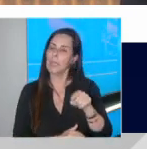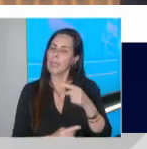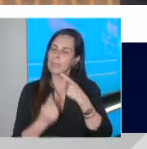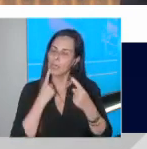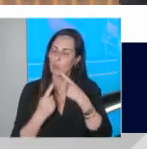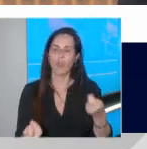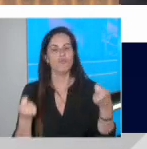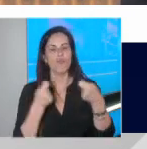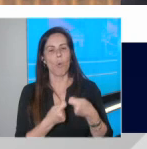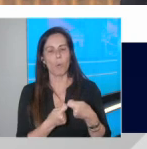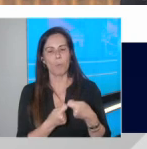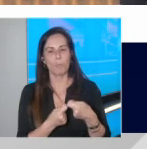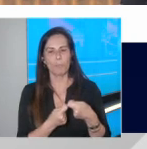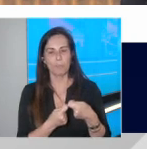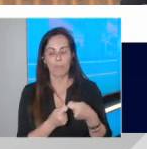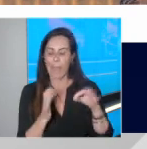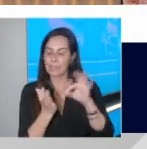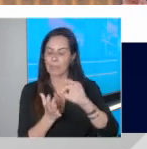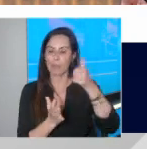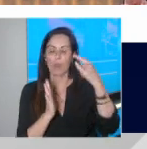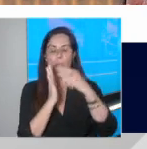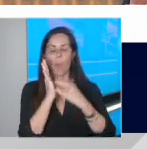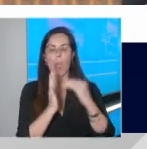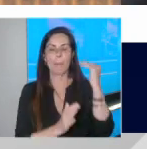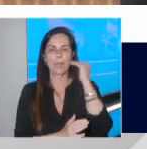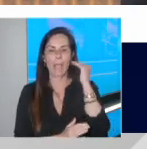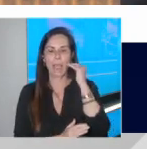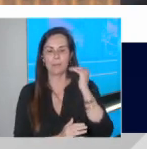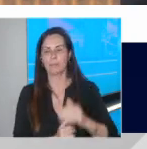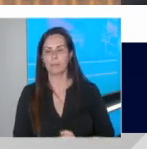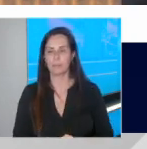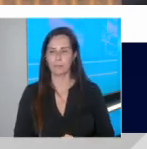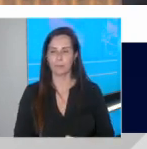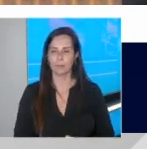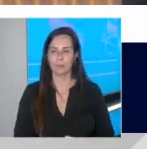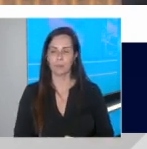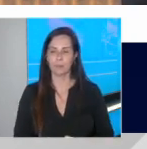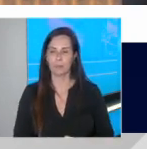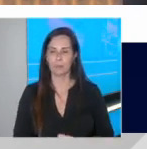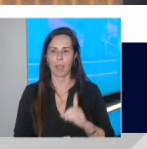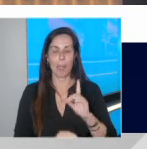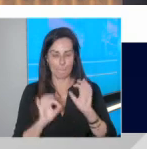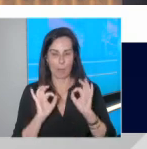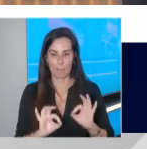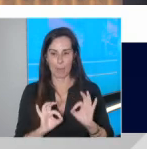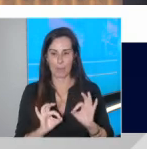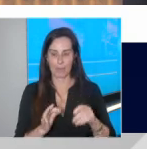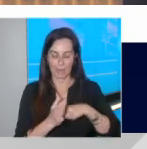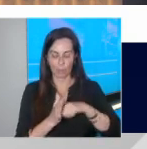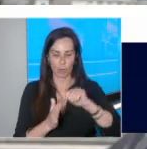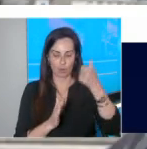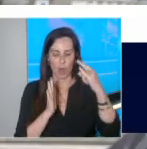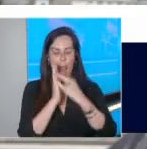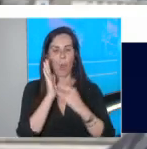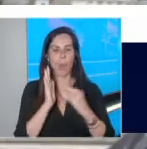דיון סביב הסעיף הראשון לחוקה האמריקנית. כן, אז באמת התיקון הראשון